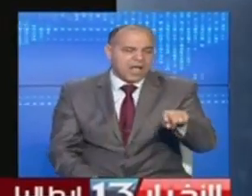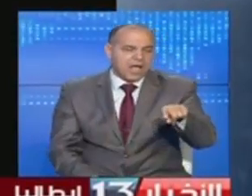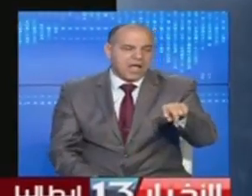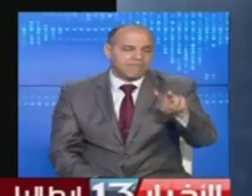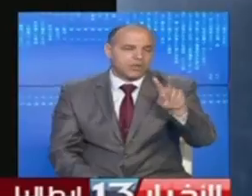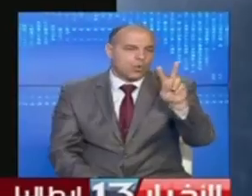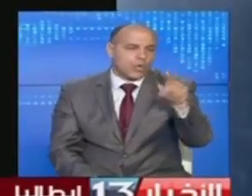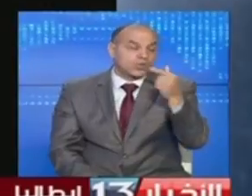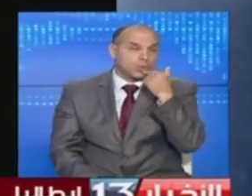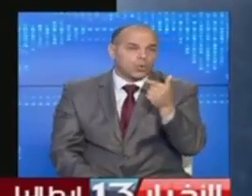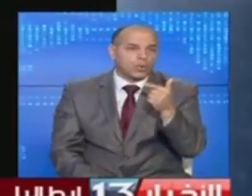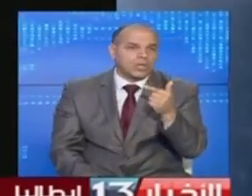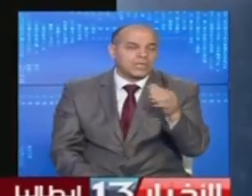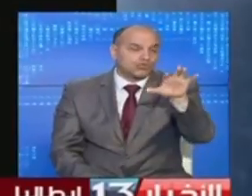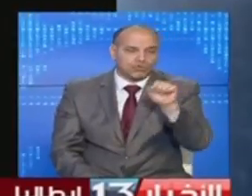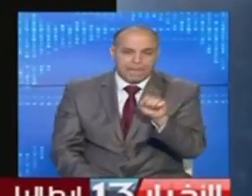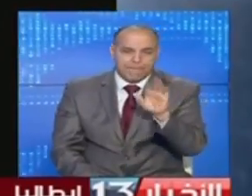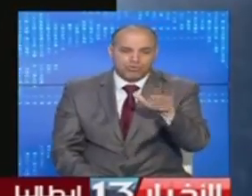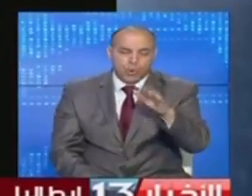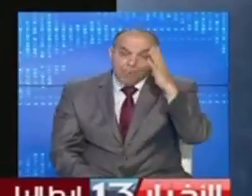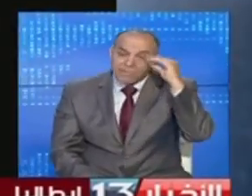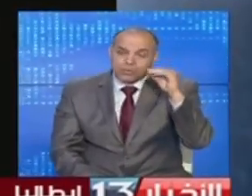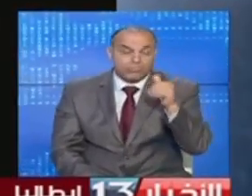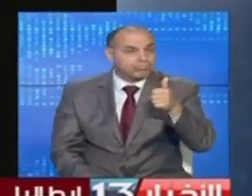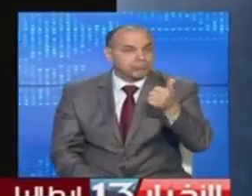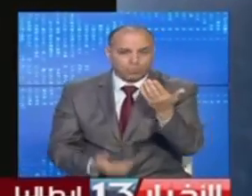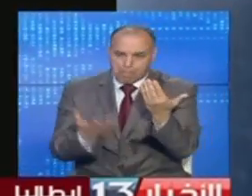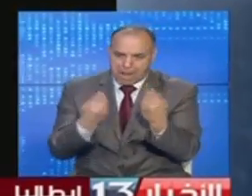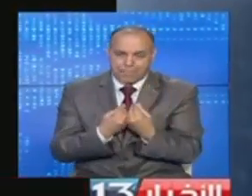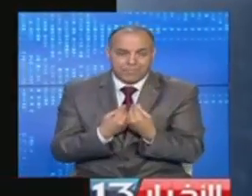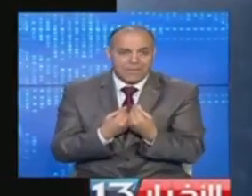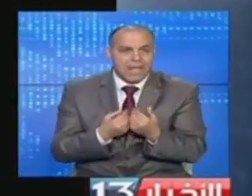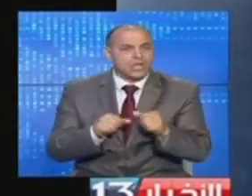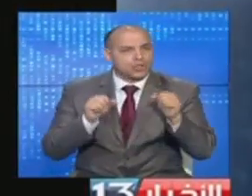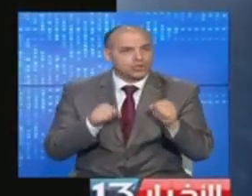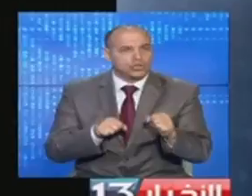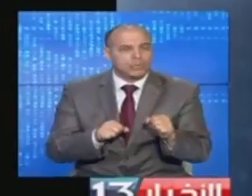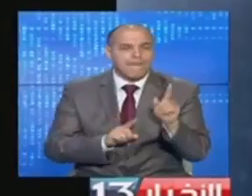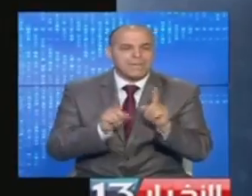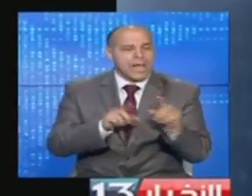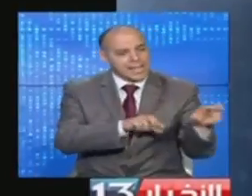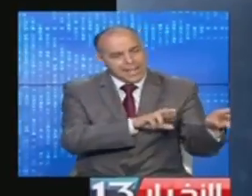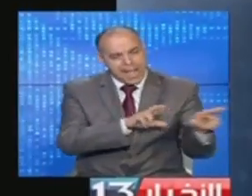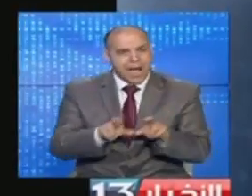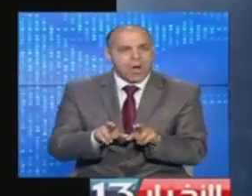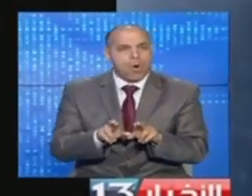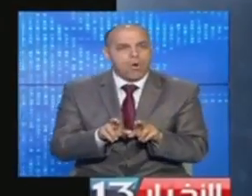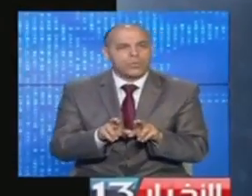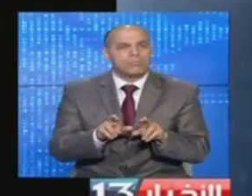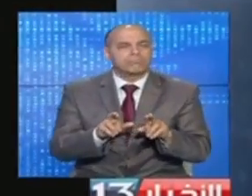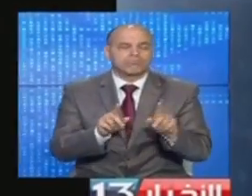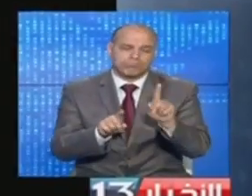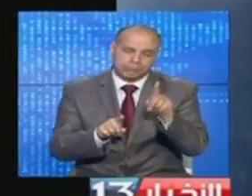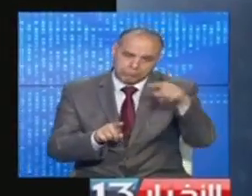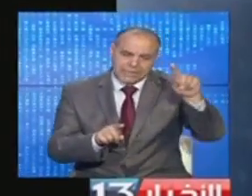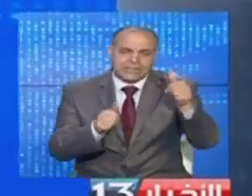و2000 في حال جلب مجموعة من اللاعبين المميزين حتى يستطيع الميلان العودة إلى المسار